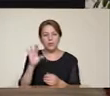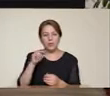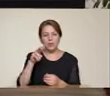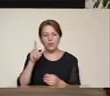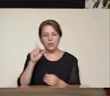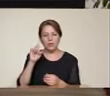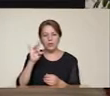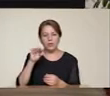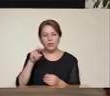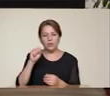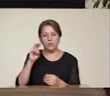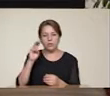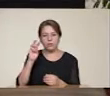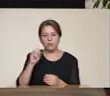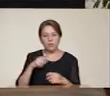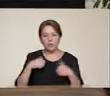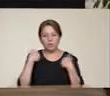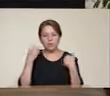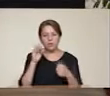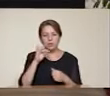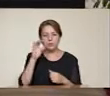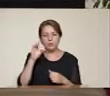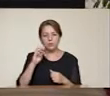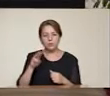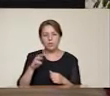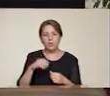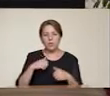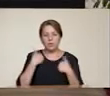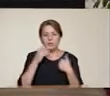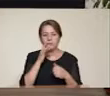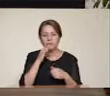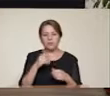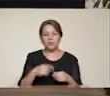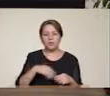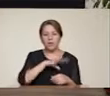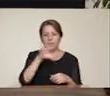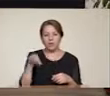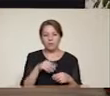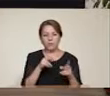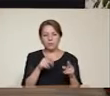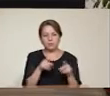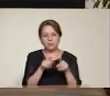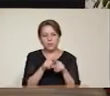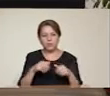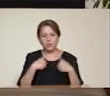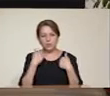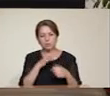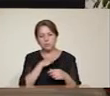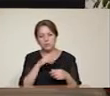harakat deb jism harakati davomida uning barcha qismlari bir xil harakatlansa yoki bir xil